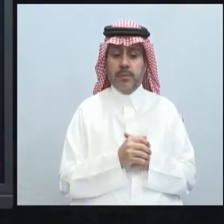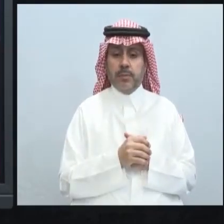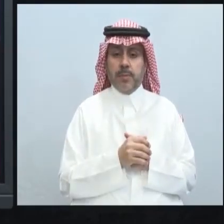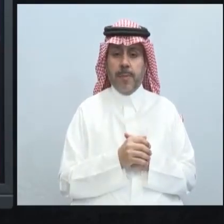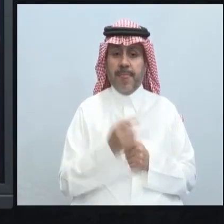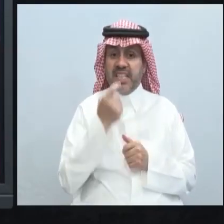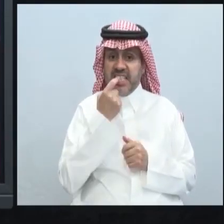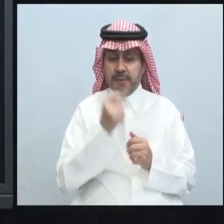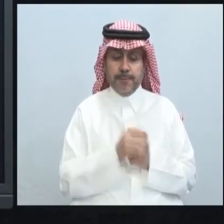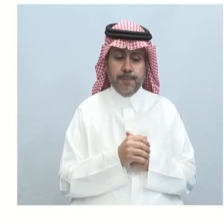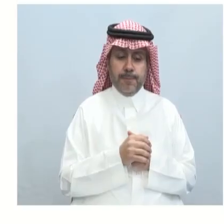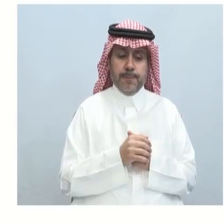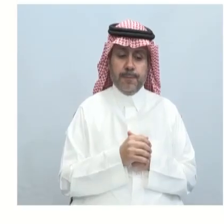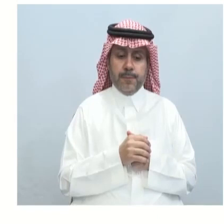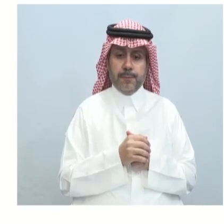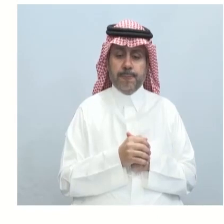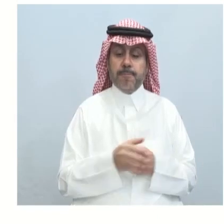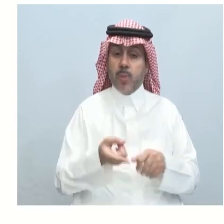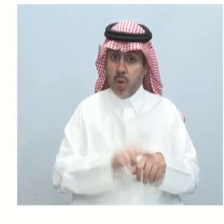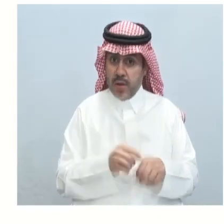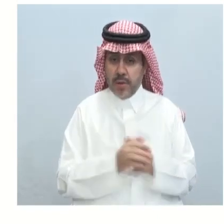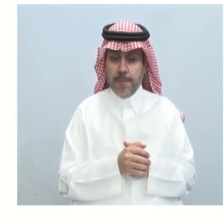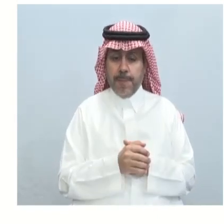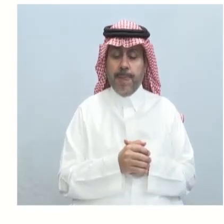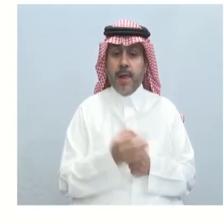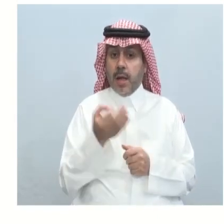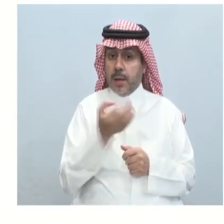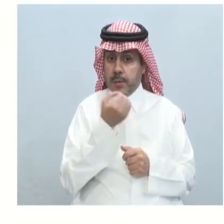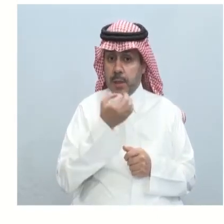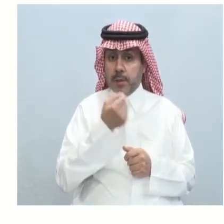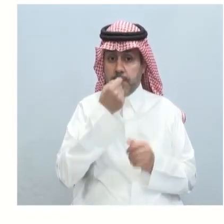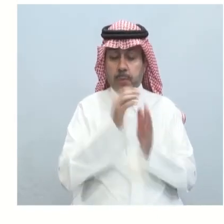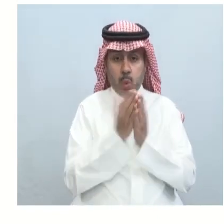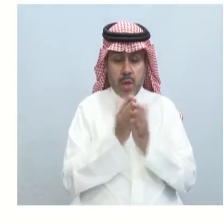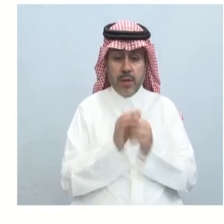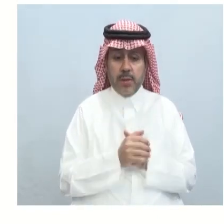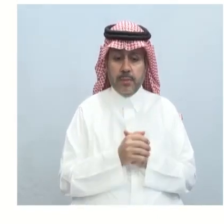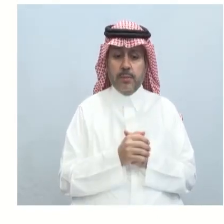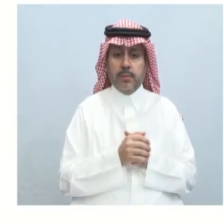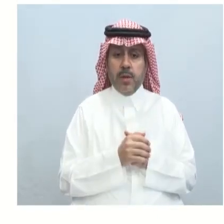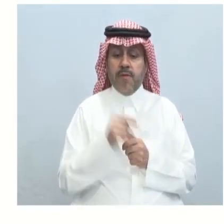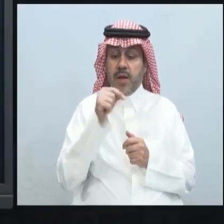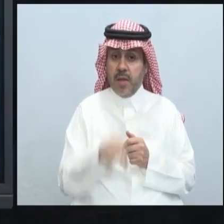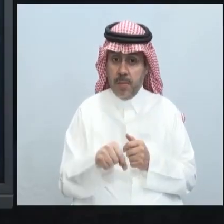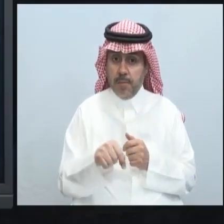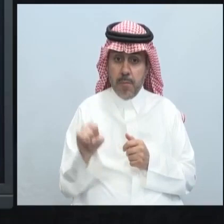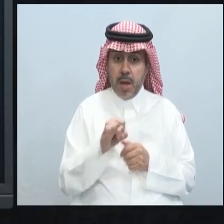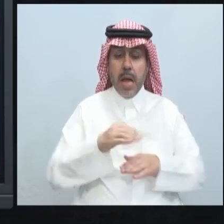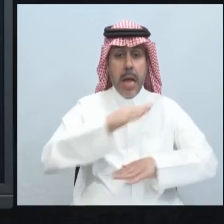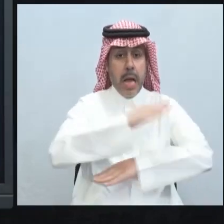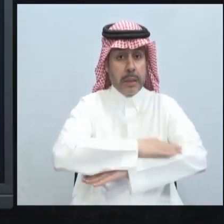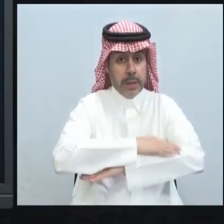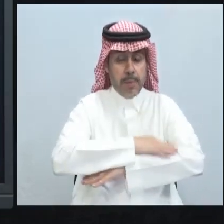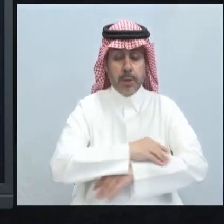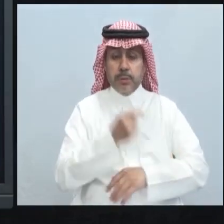اسنانه وكذلكم عند قراءه القران الكريم فان هذا من الاداب من